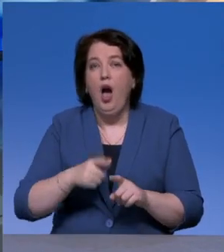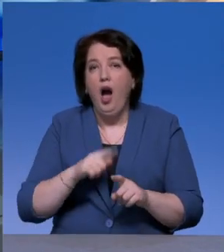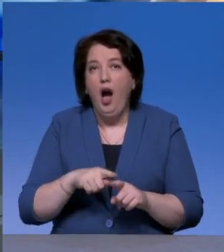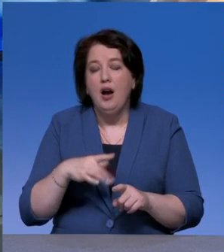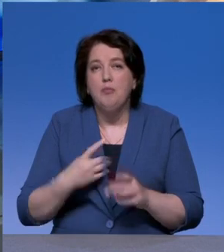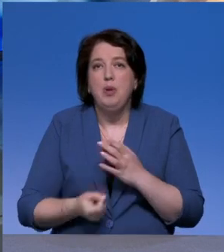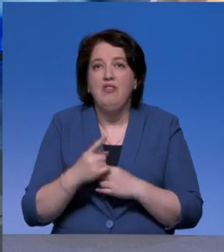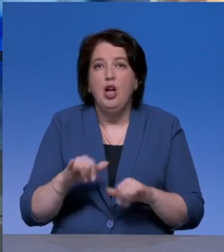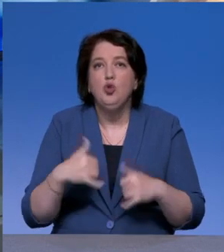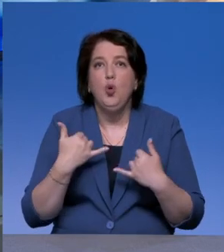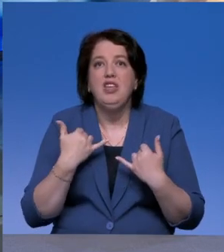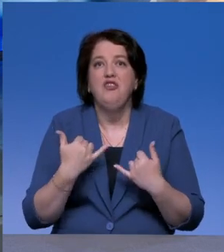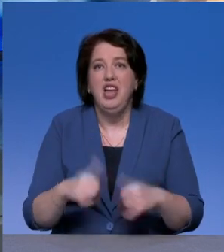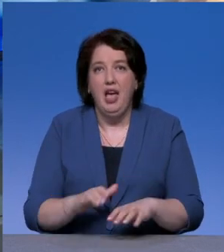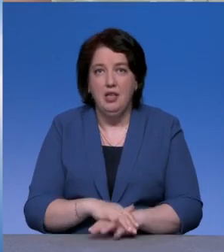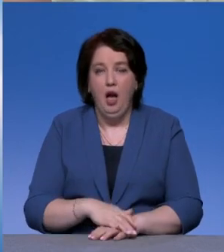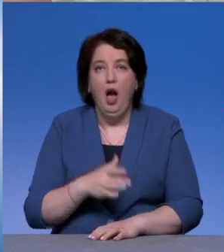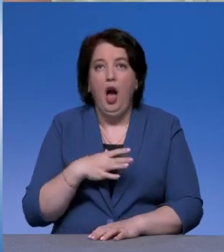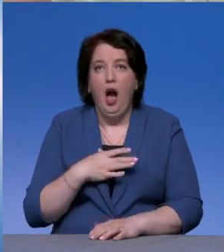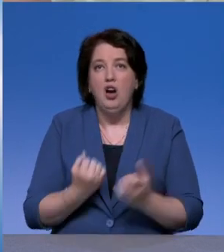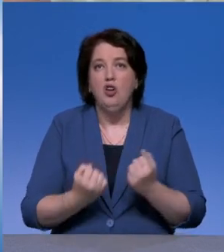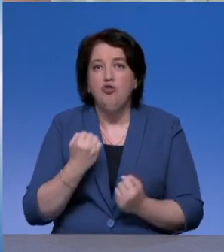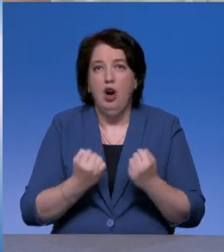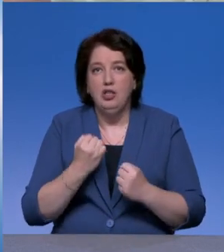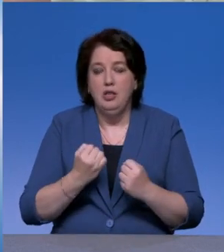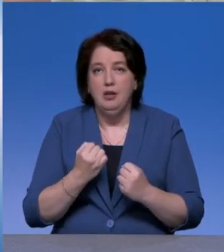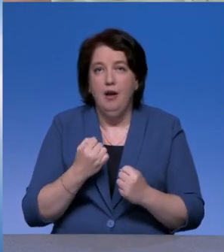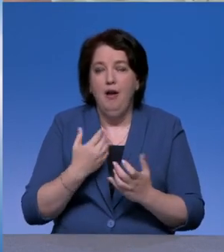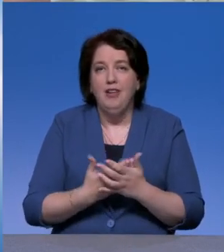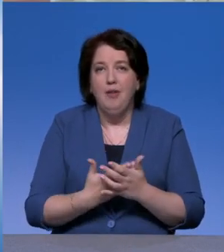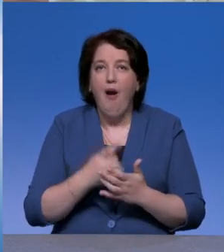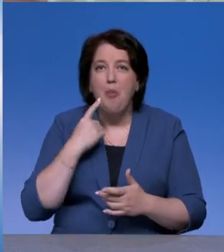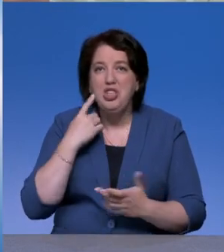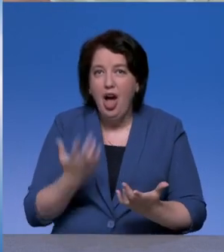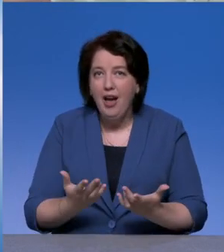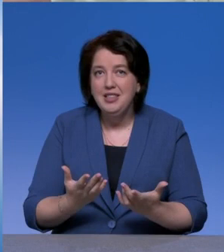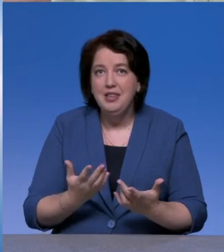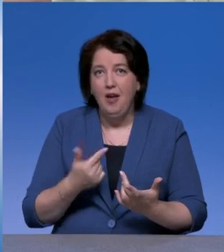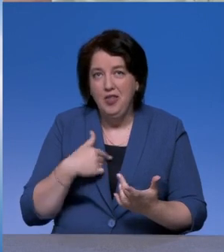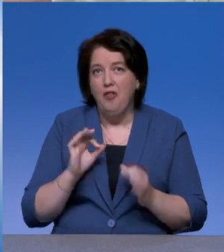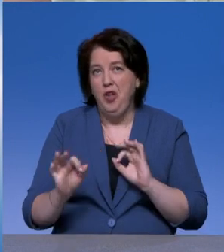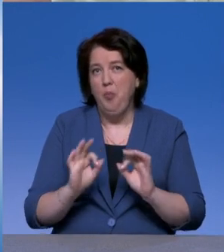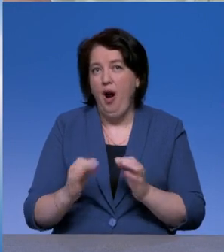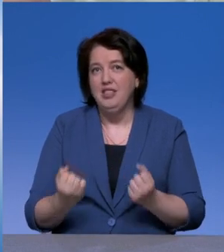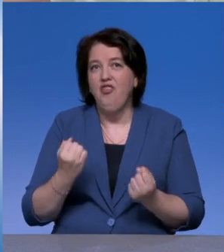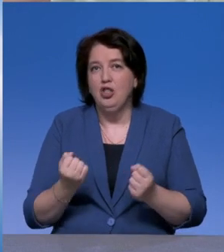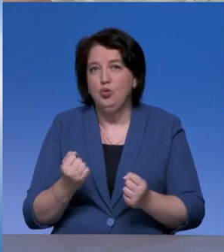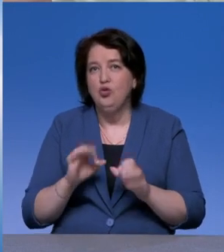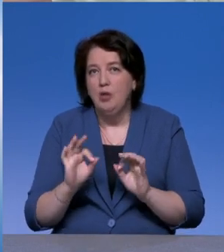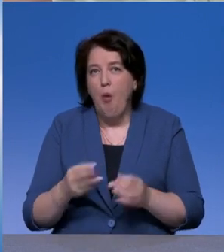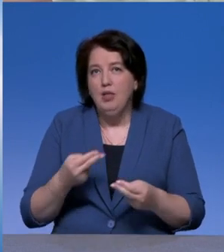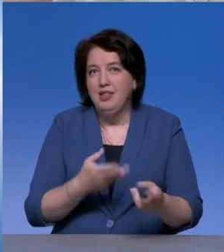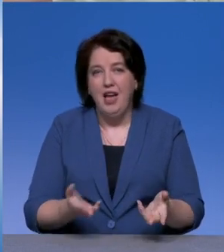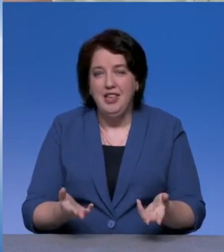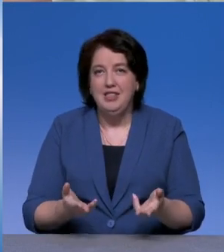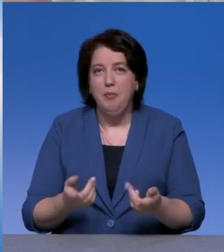а даже обиду, мол, в смысле, нормально вожу, какие проблемы, нормально доедем. Это первое. Второе, Несмотря